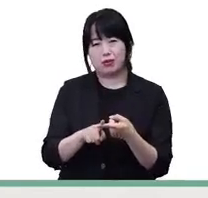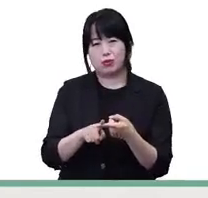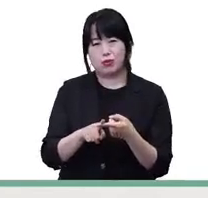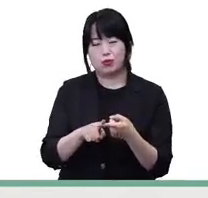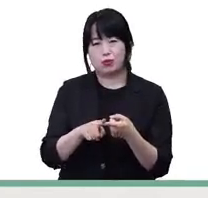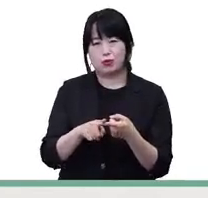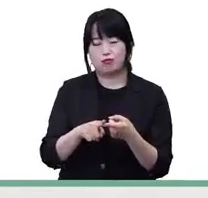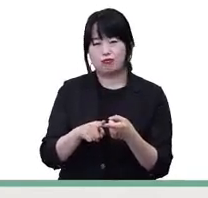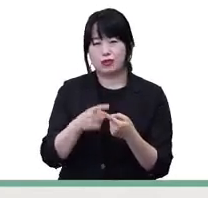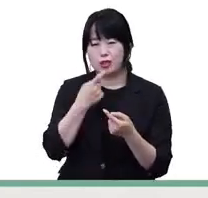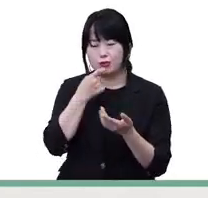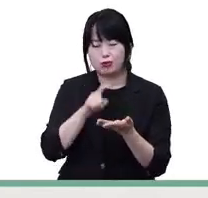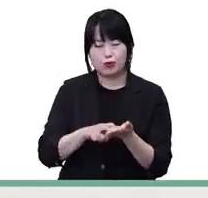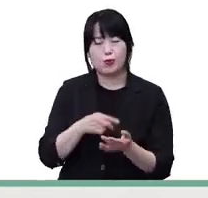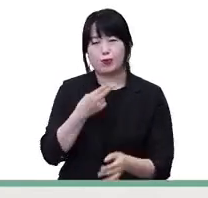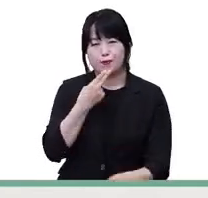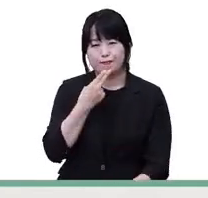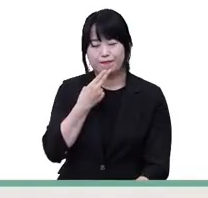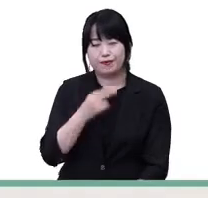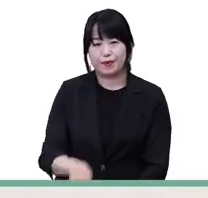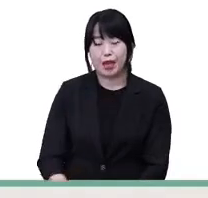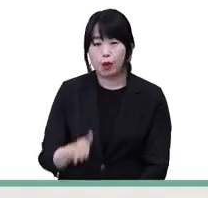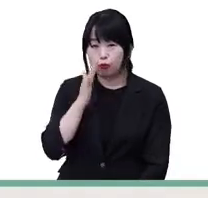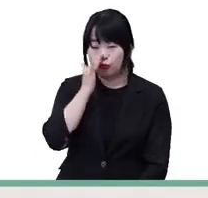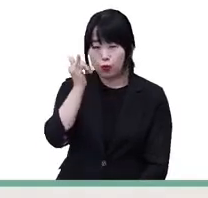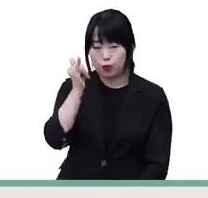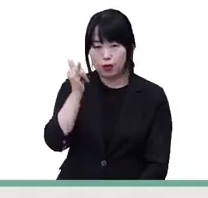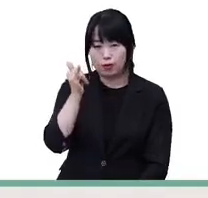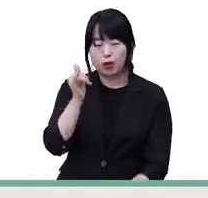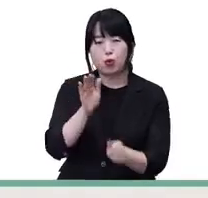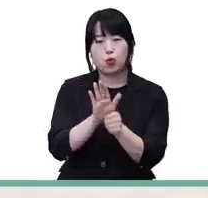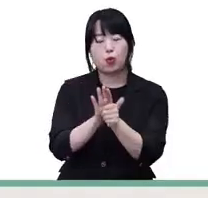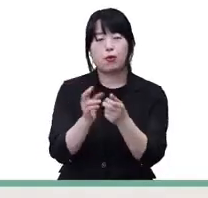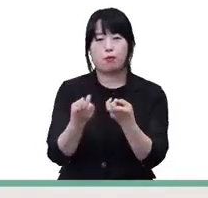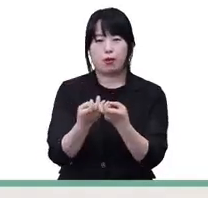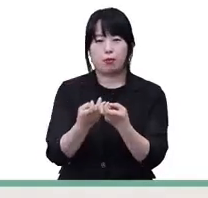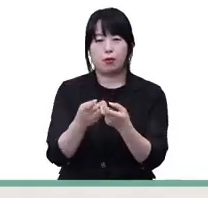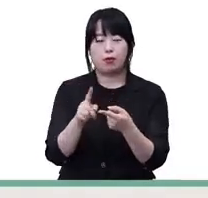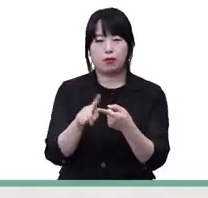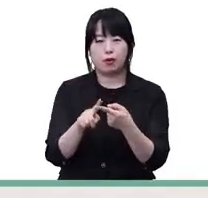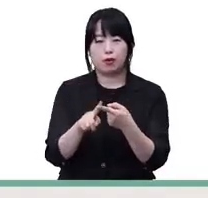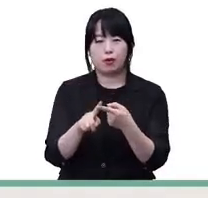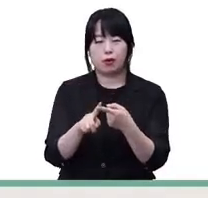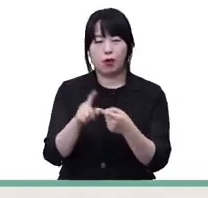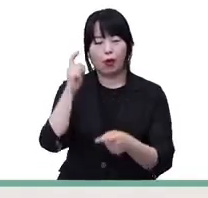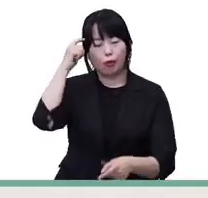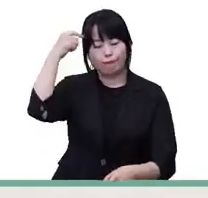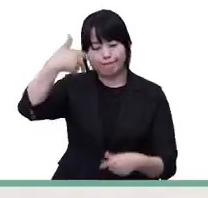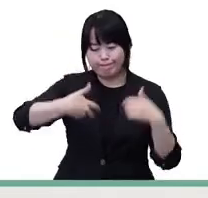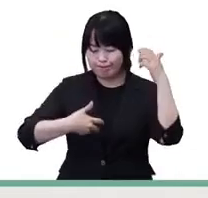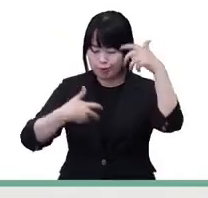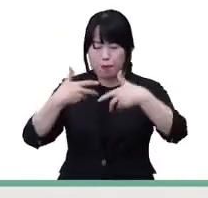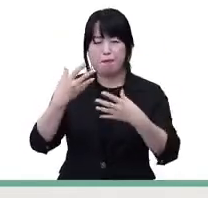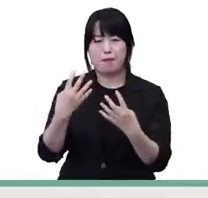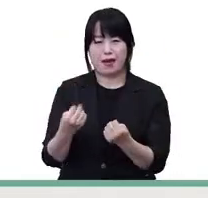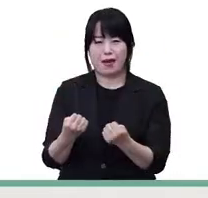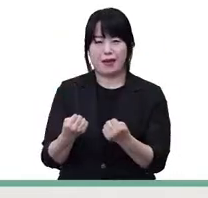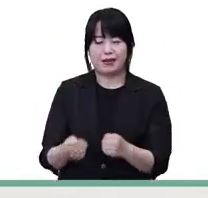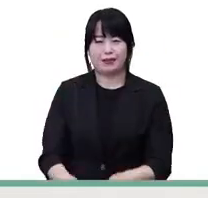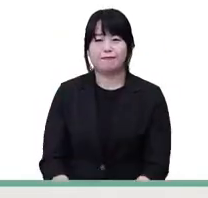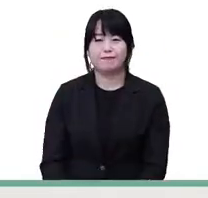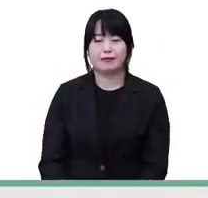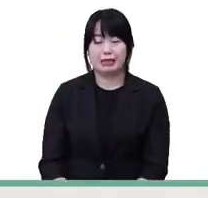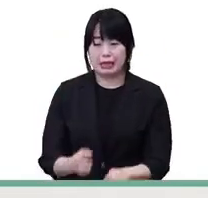때문에 어떻게 부모님이 대처를 해줘야 되는지에 대해서 많이 저희들에게 물어보세요. 그럴 때